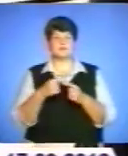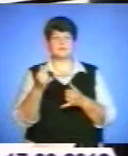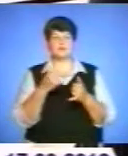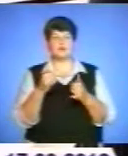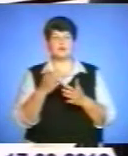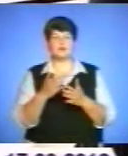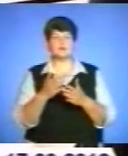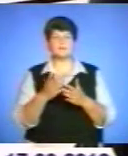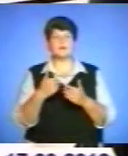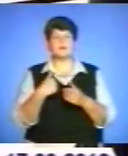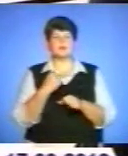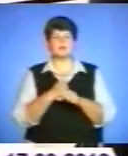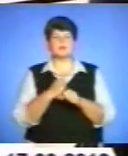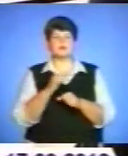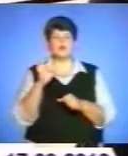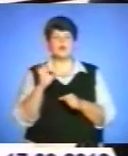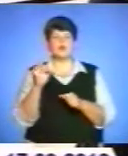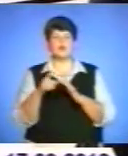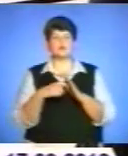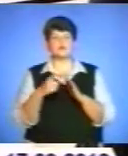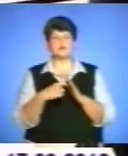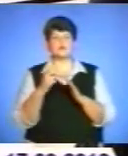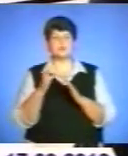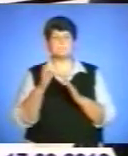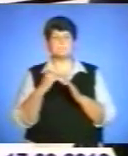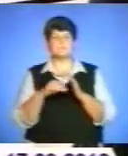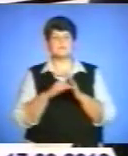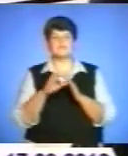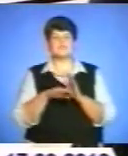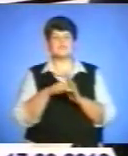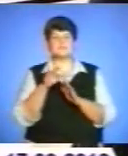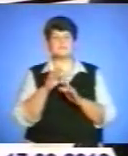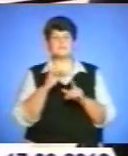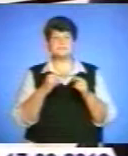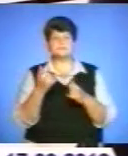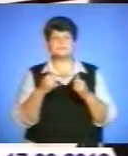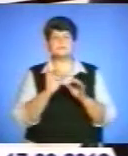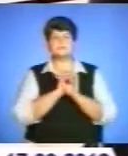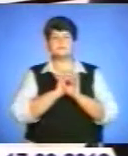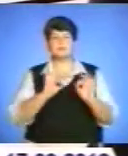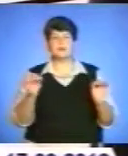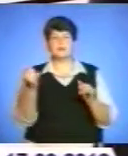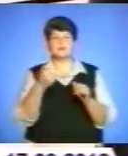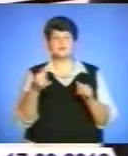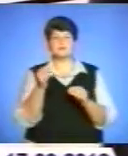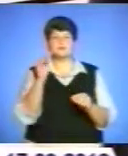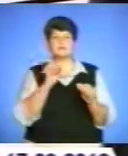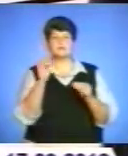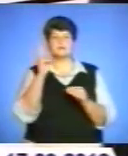меліоранти. Ми працюємо на родовищі, під Лісецькому родовищі, з прекрасним хімічним складом крейди.